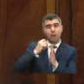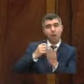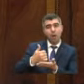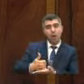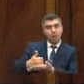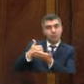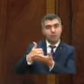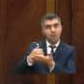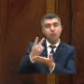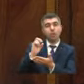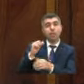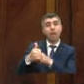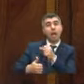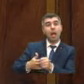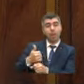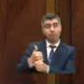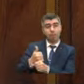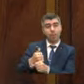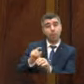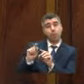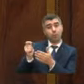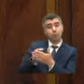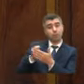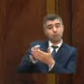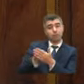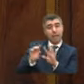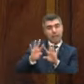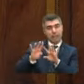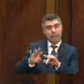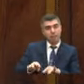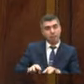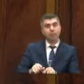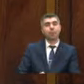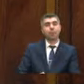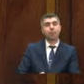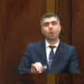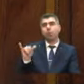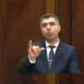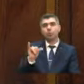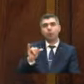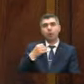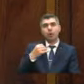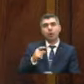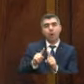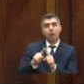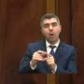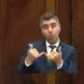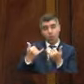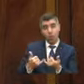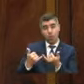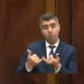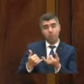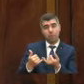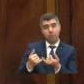بينت شنو بالخبراء، هذا الشيء راه مكتوب في التقارير ديال الخبراء، شنو هو لانديز ديفلوبمون إيمان. إلا قال لك أنت متأخر اليوم، معنى